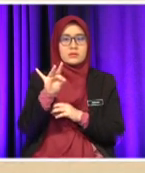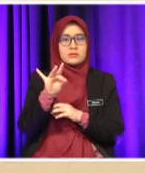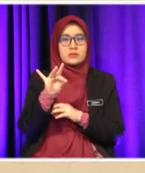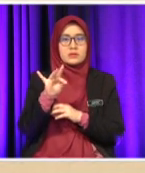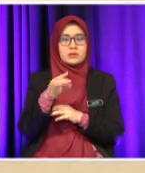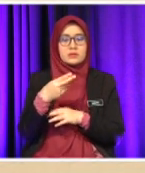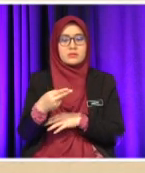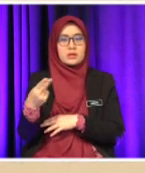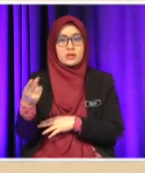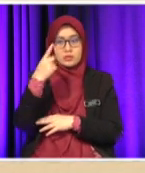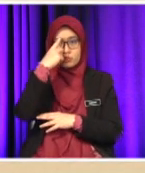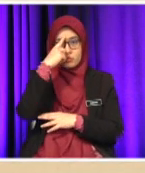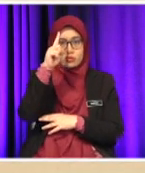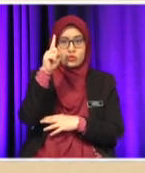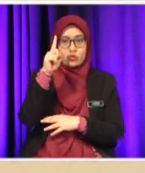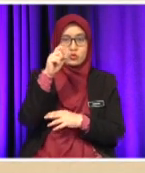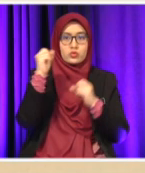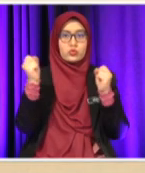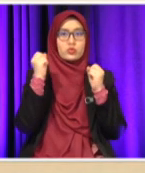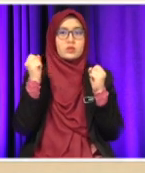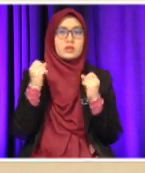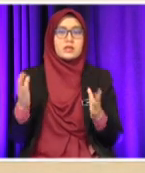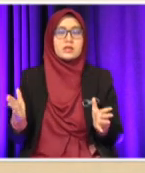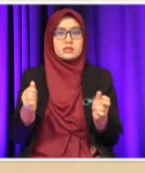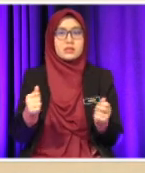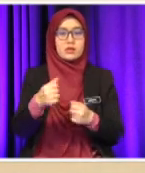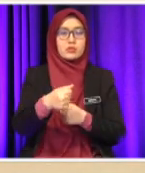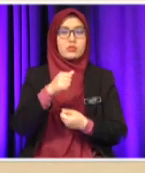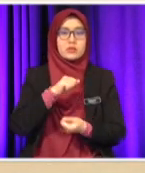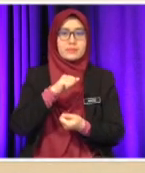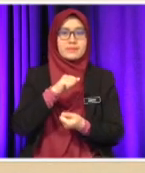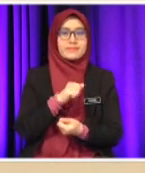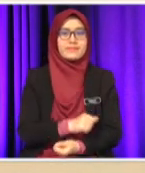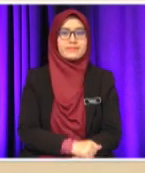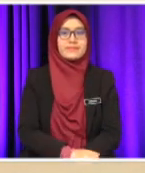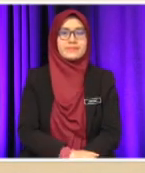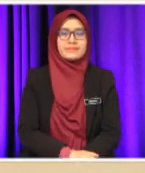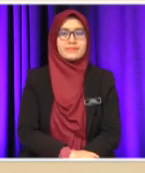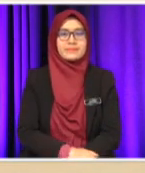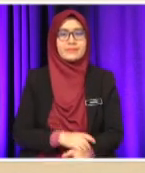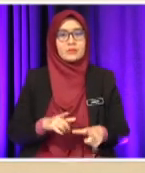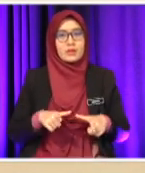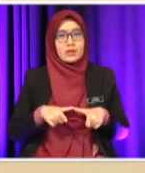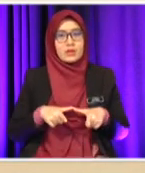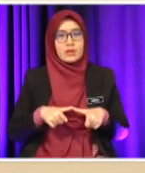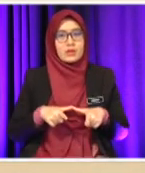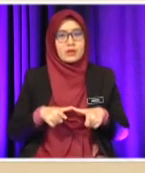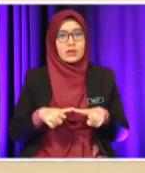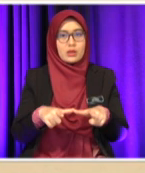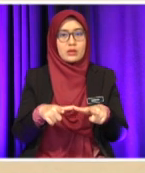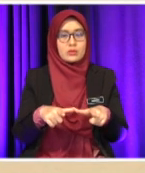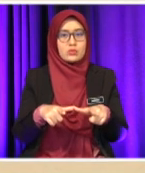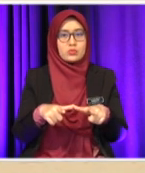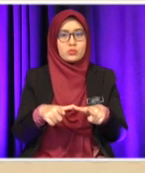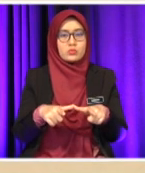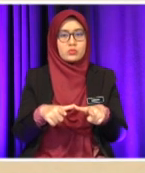akuarium betul dan pangkal juga kayu hiasan berfungsi untuk tempat sembunyian ini betul